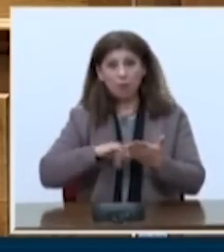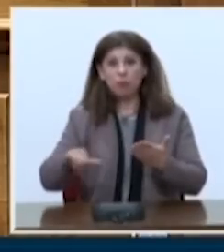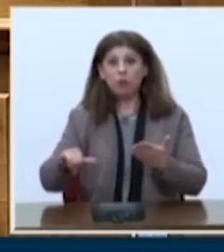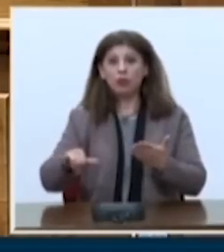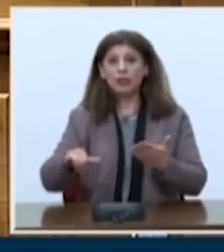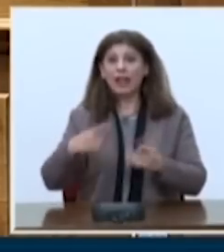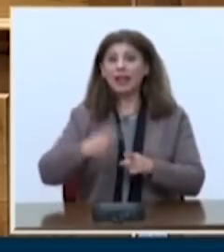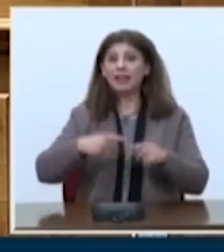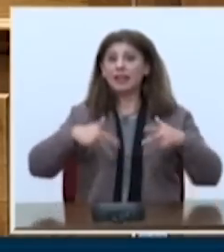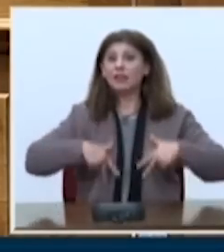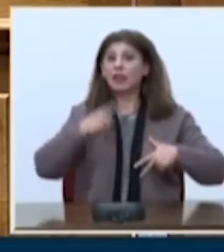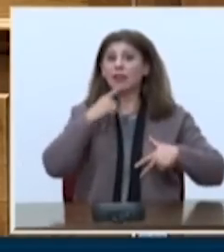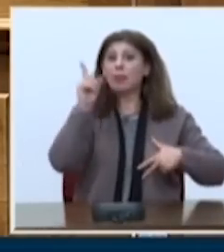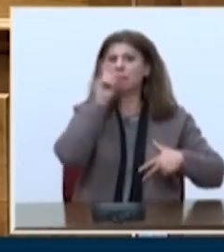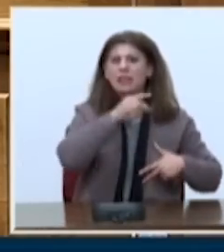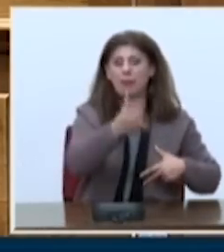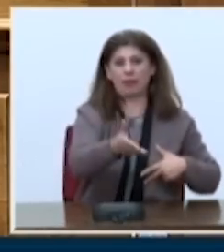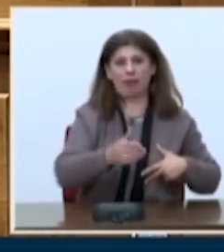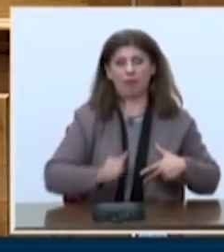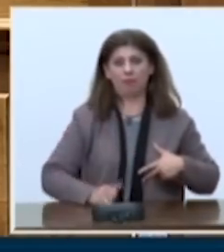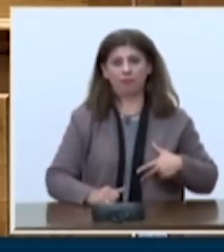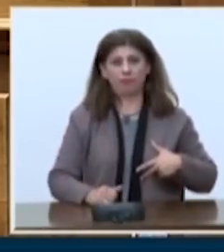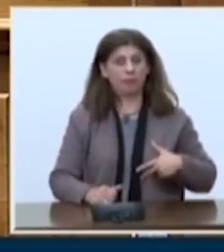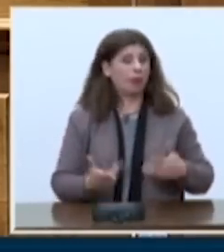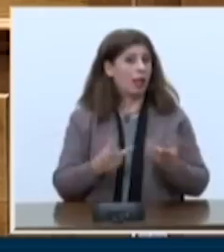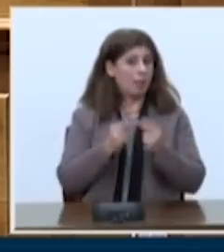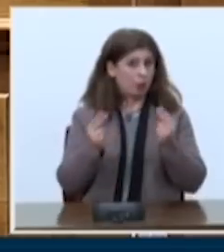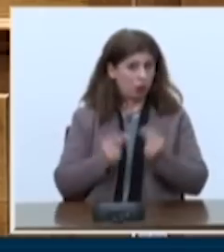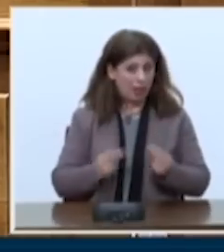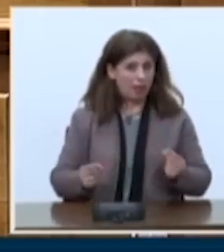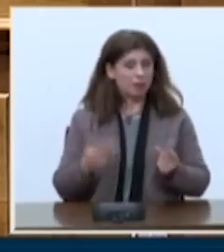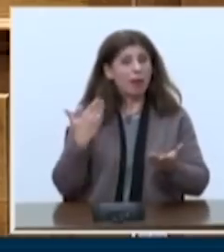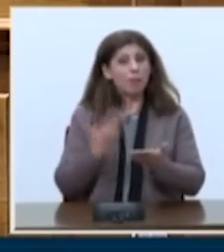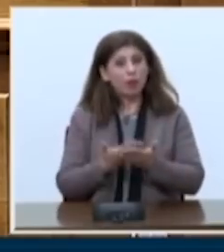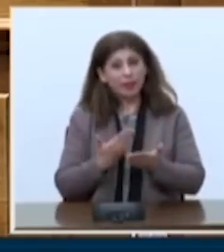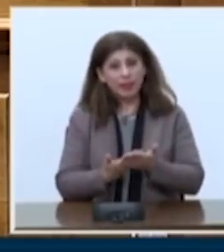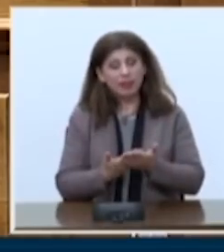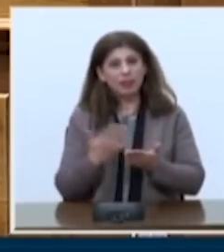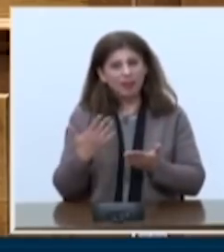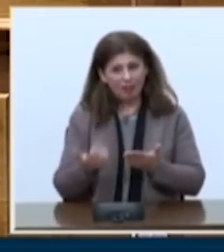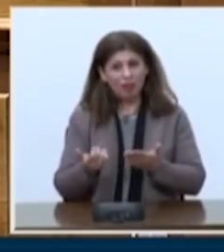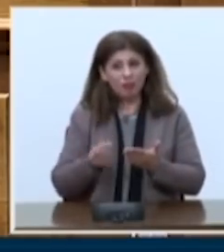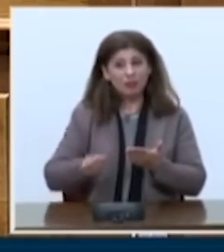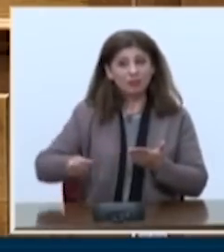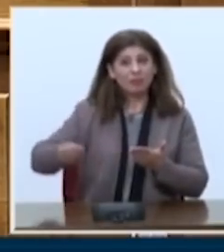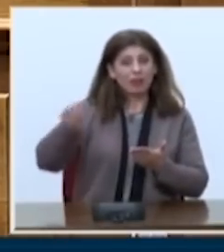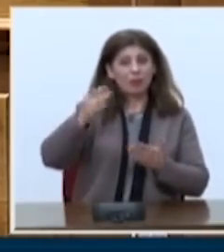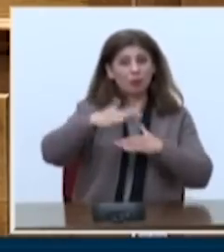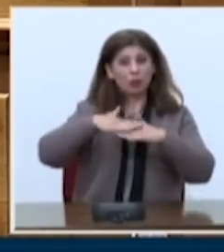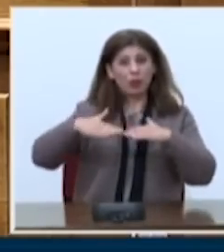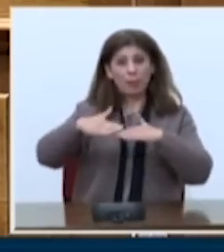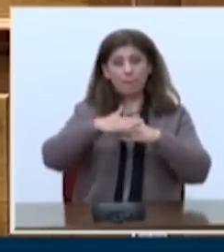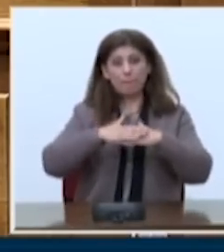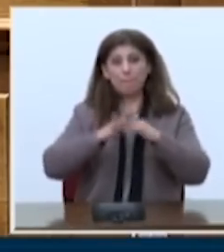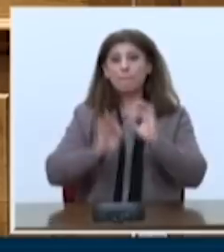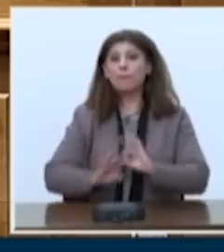ελληνική κυβέρνηση. Γεγονός που αποδεικνύει ότι έχουμε ξεφύγει πλέον από το επίπεδο των